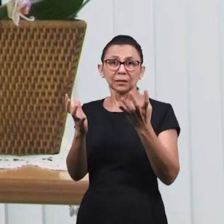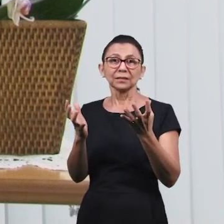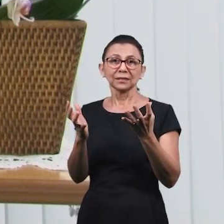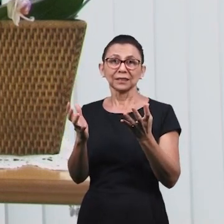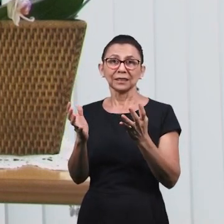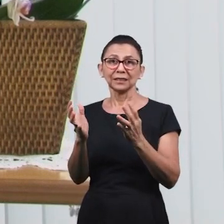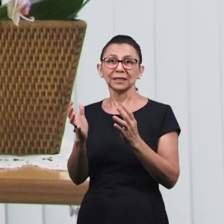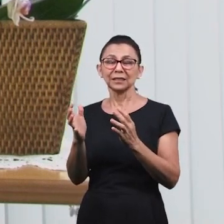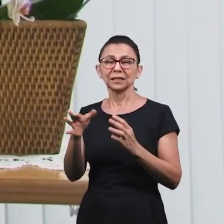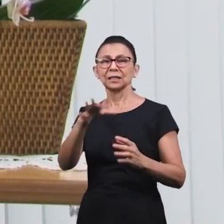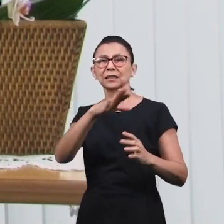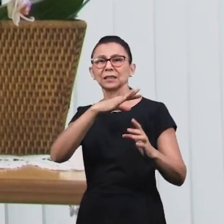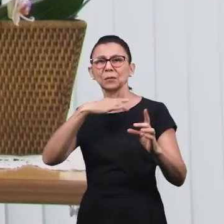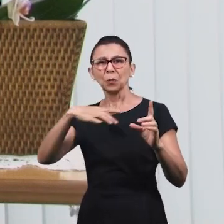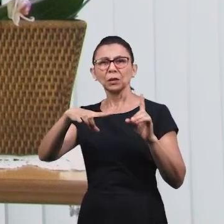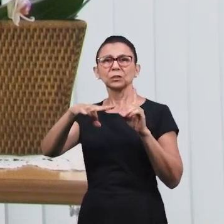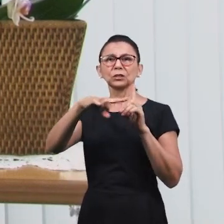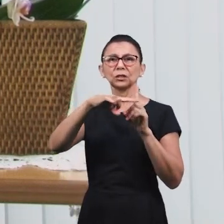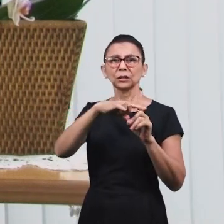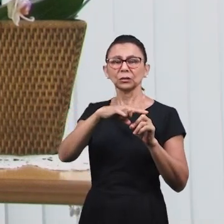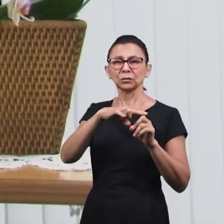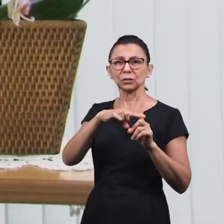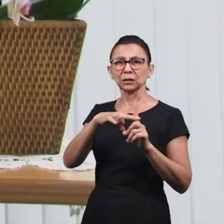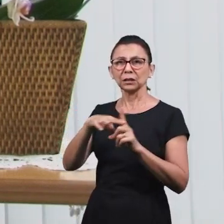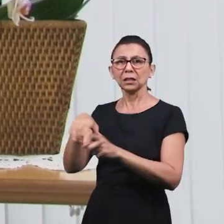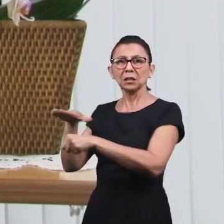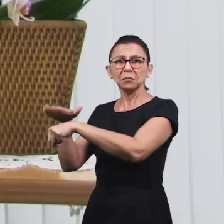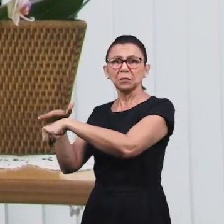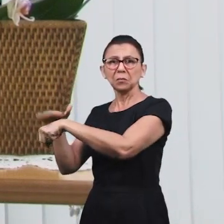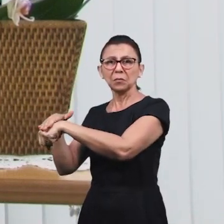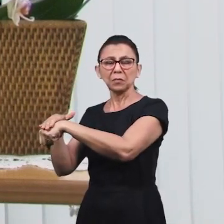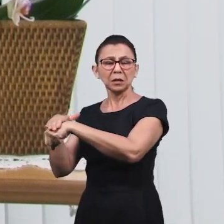raconta les choses que sont passées à Jésus.